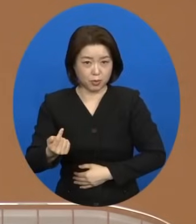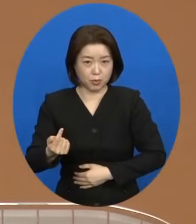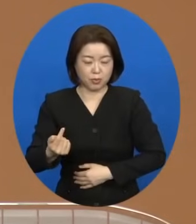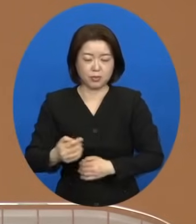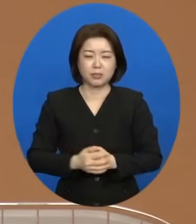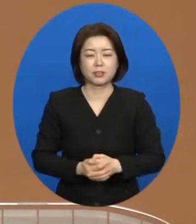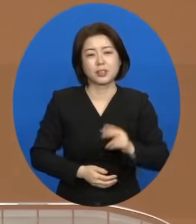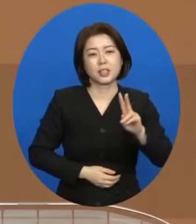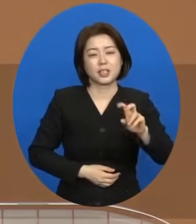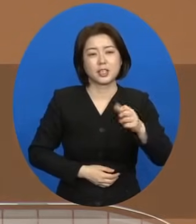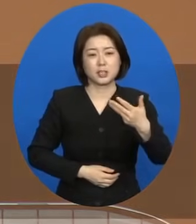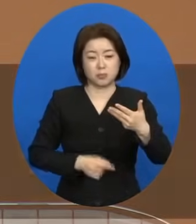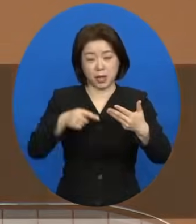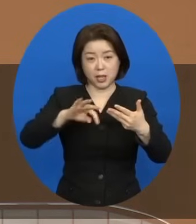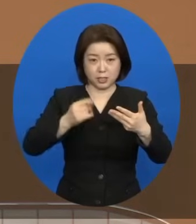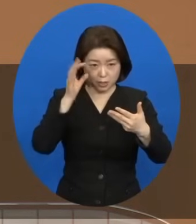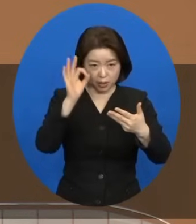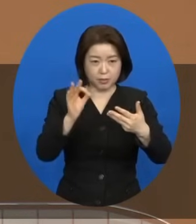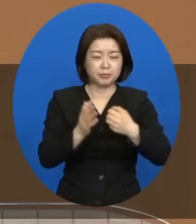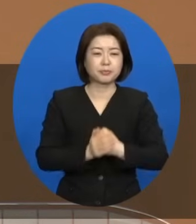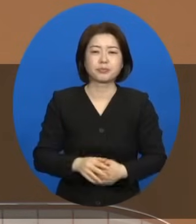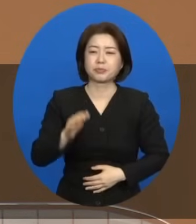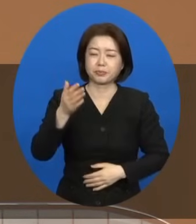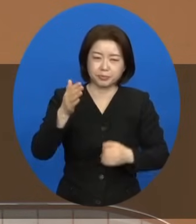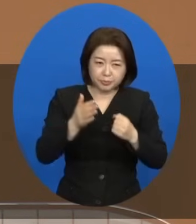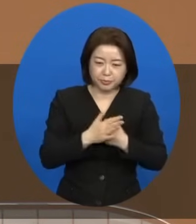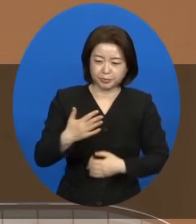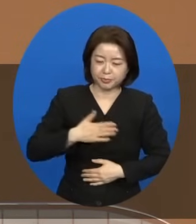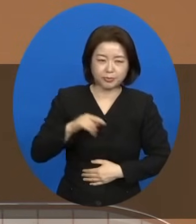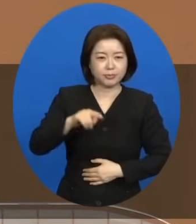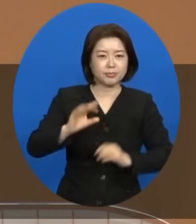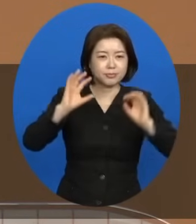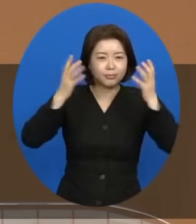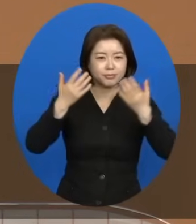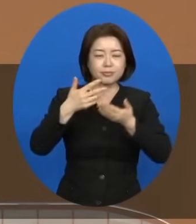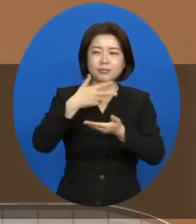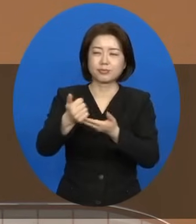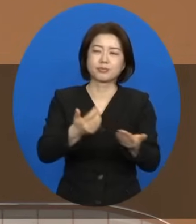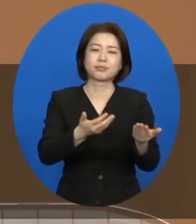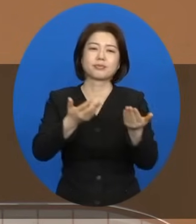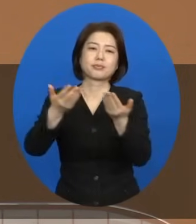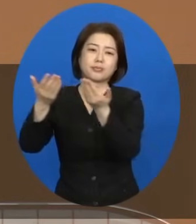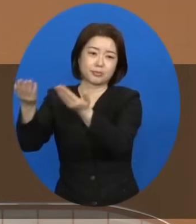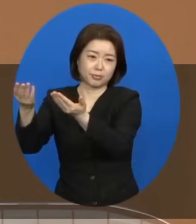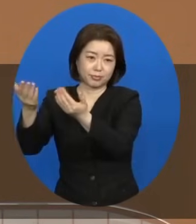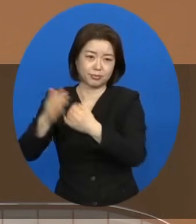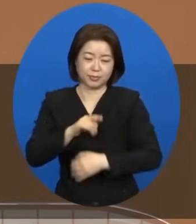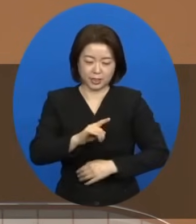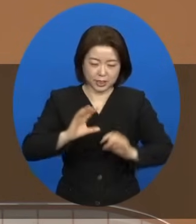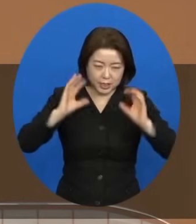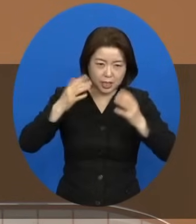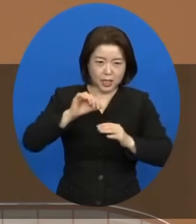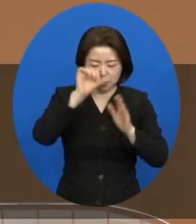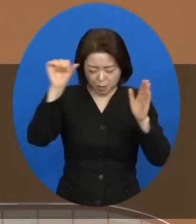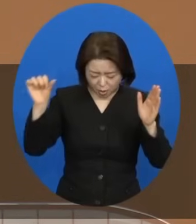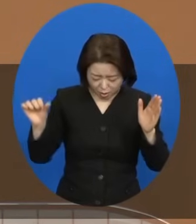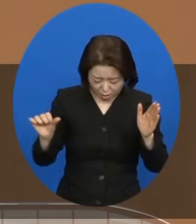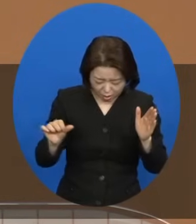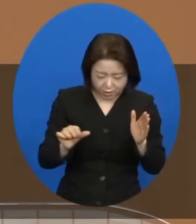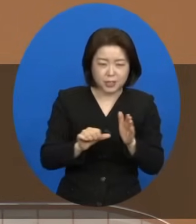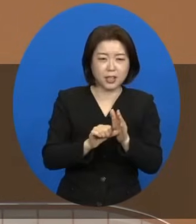28절 말씀 우리 함께 읽겠습니다 시작 그래서 나도이 아이를 주님께 바칩니다이 아이의 한평생을